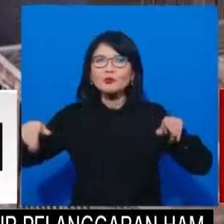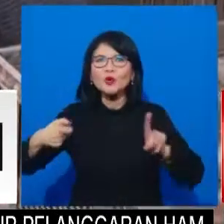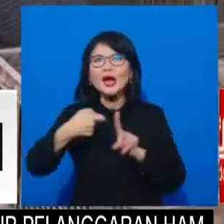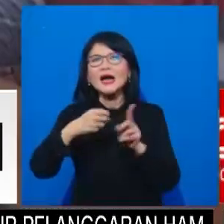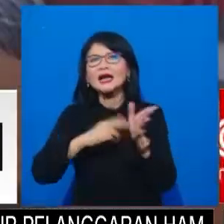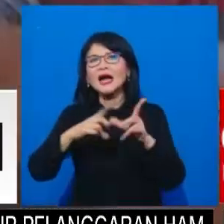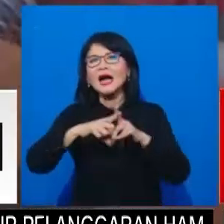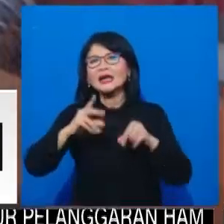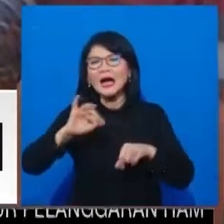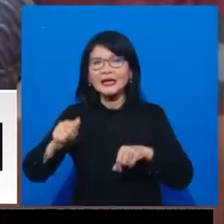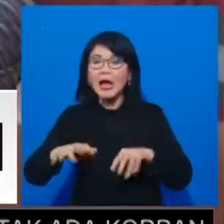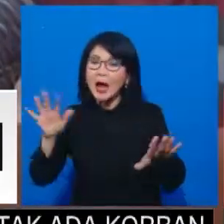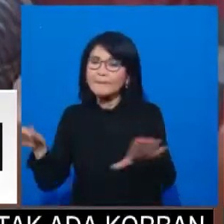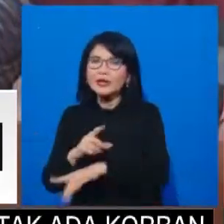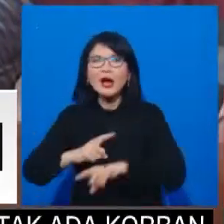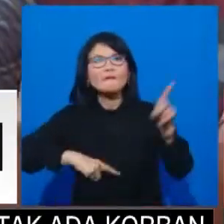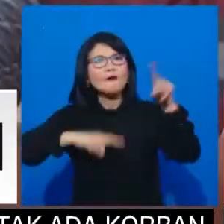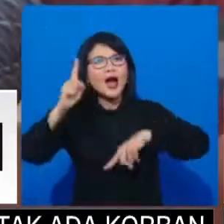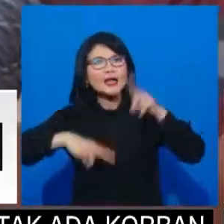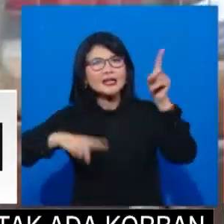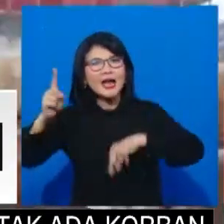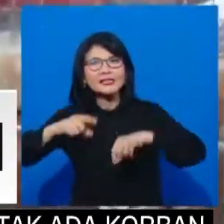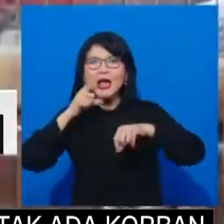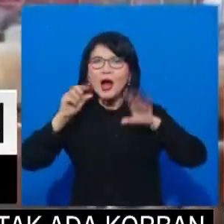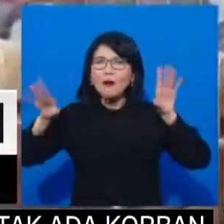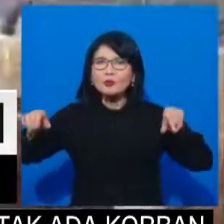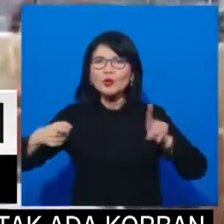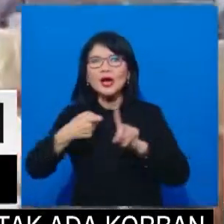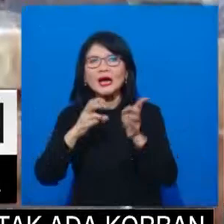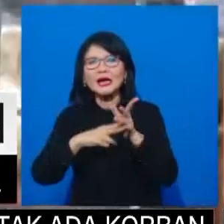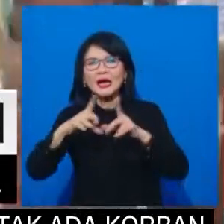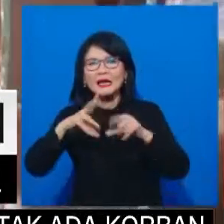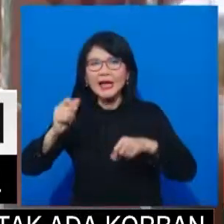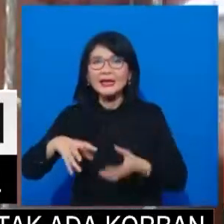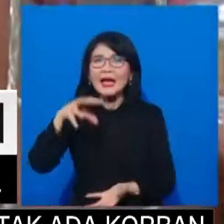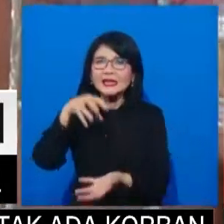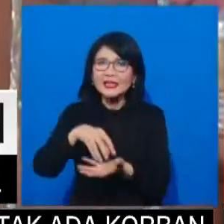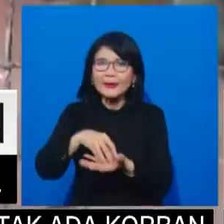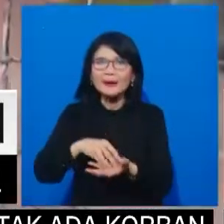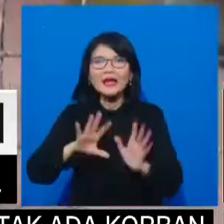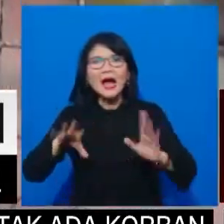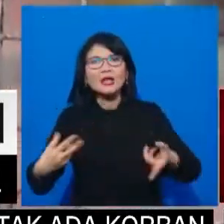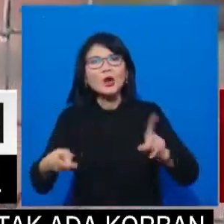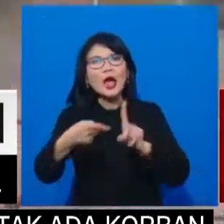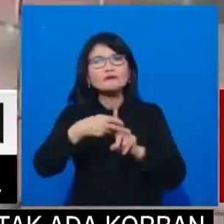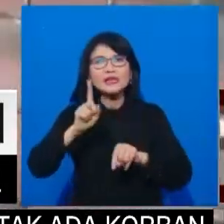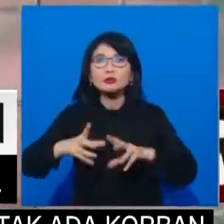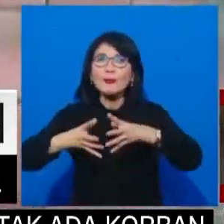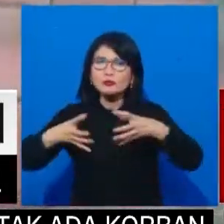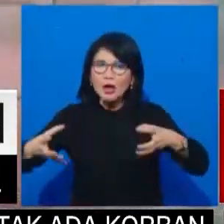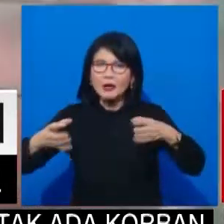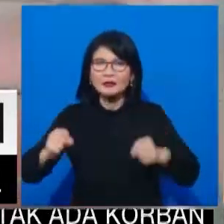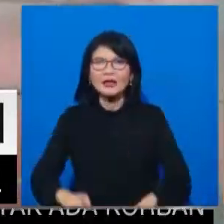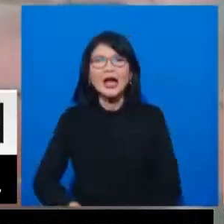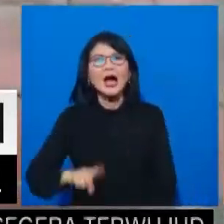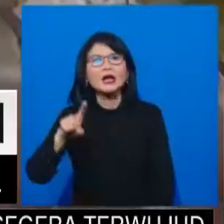tahun ini beternak beragam jenis burung kenari, mulai dari kenari lokal hingga seri F1 yang berpostur besar. Berawal